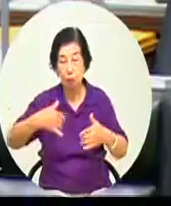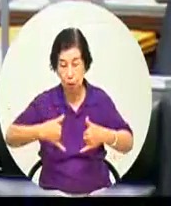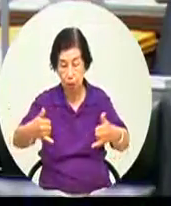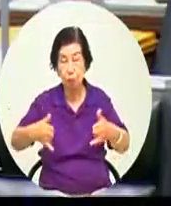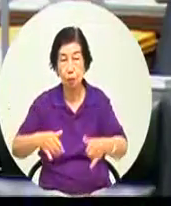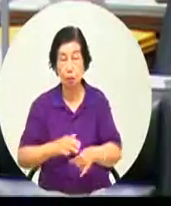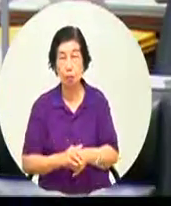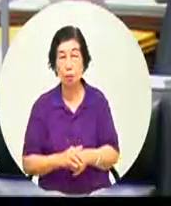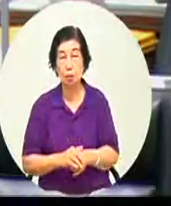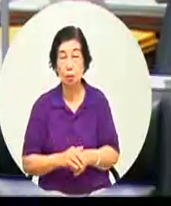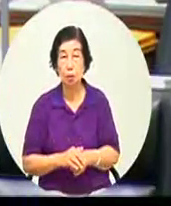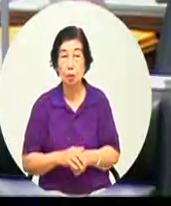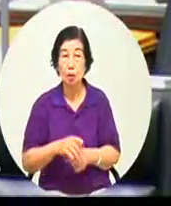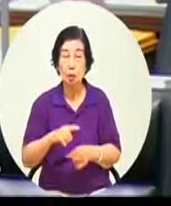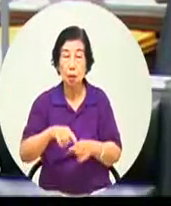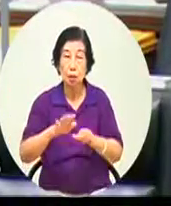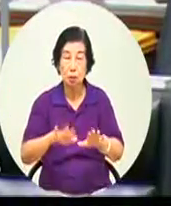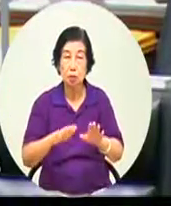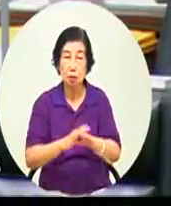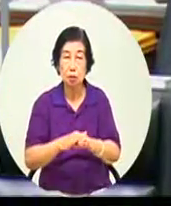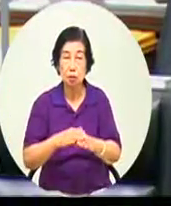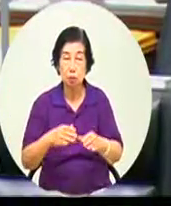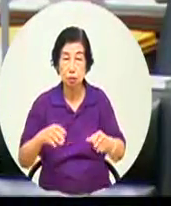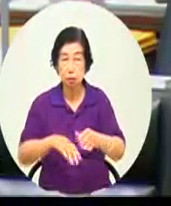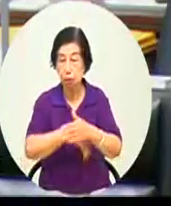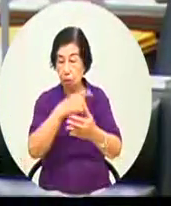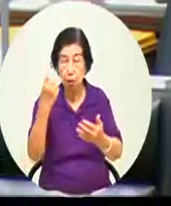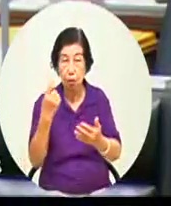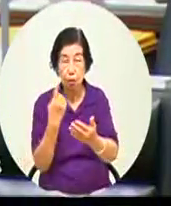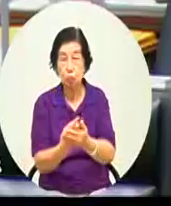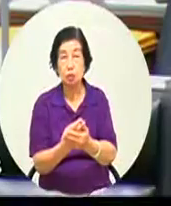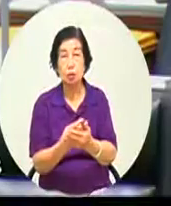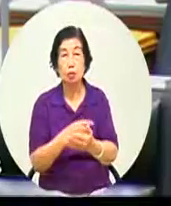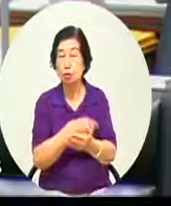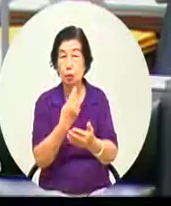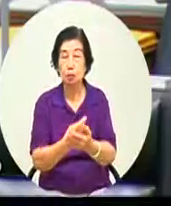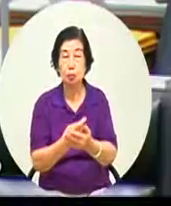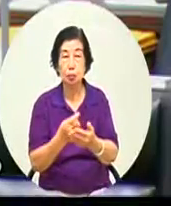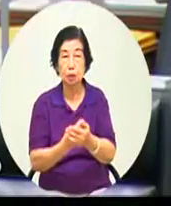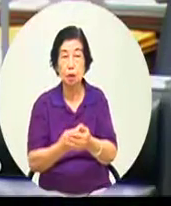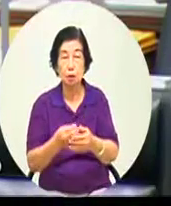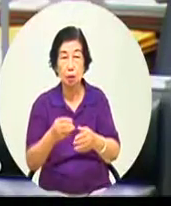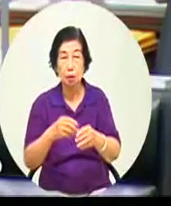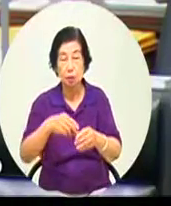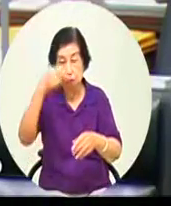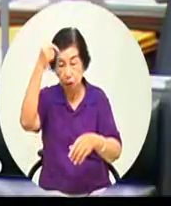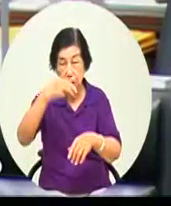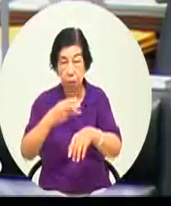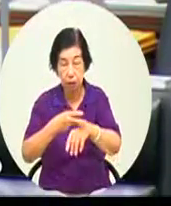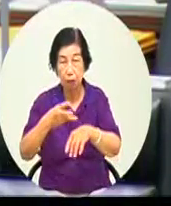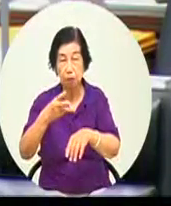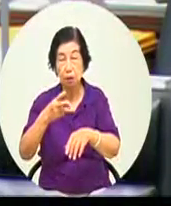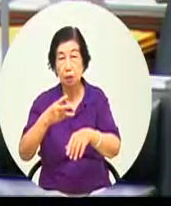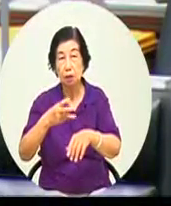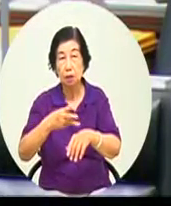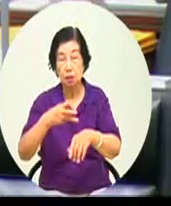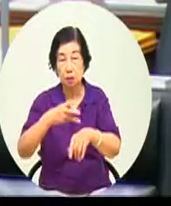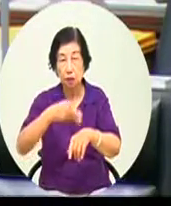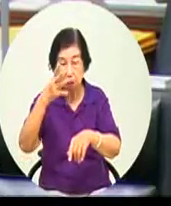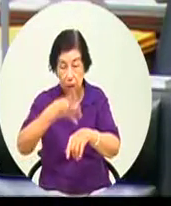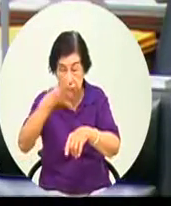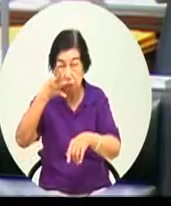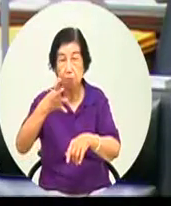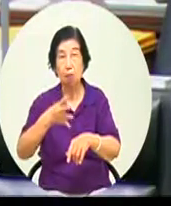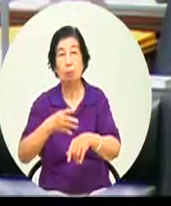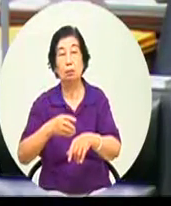那个流量都挤到中山四路来。中山四路到三四点的时候就是塞车，每天都是这种状况，也没有看你们去处理过